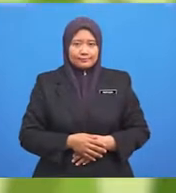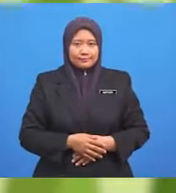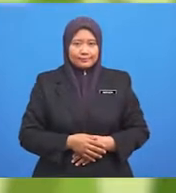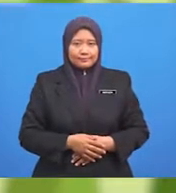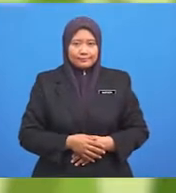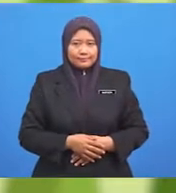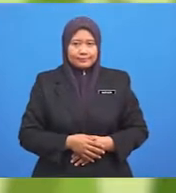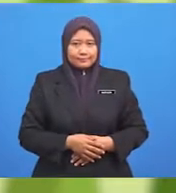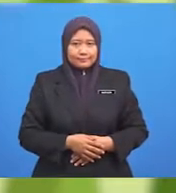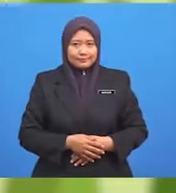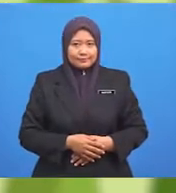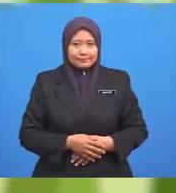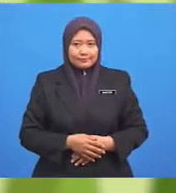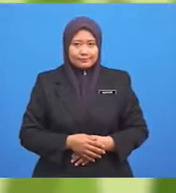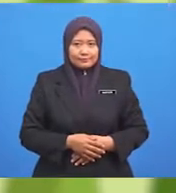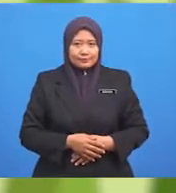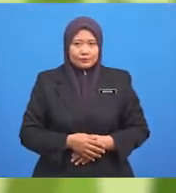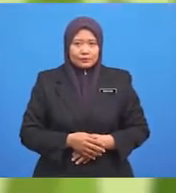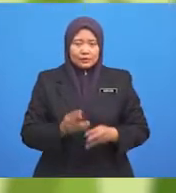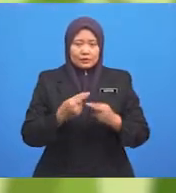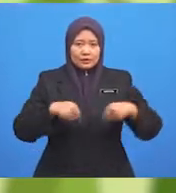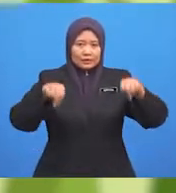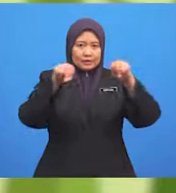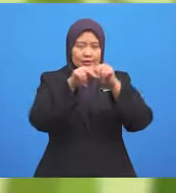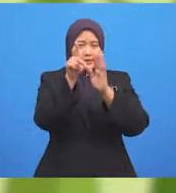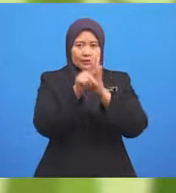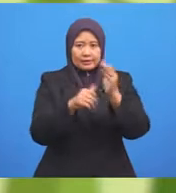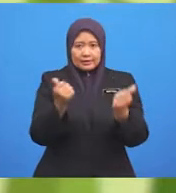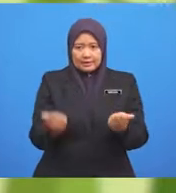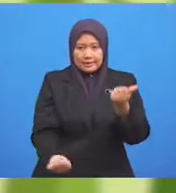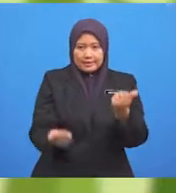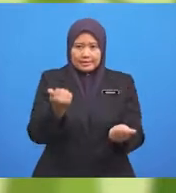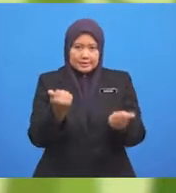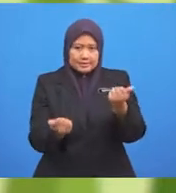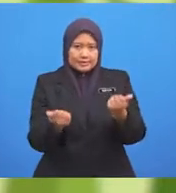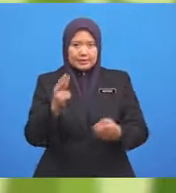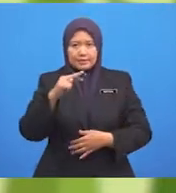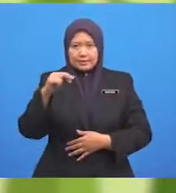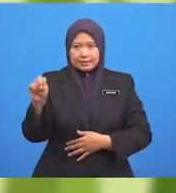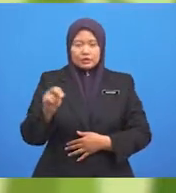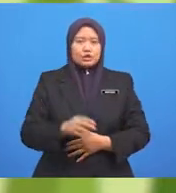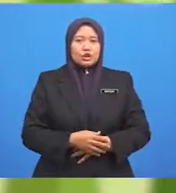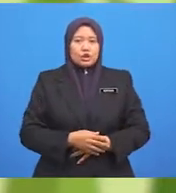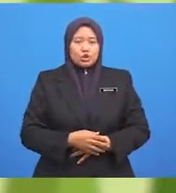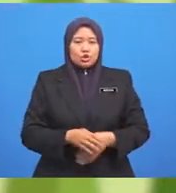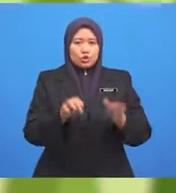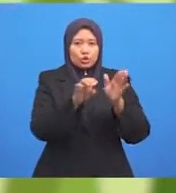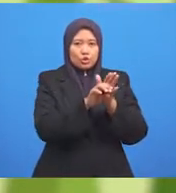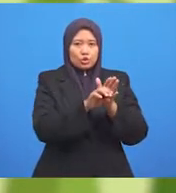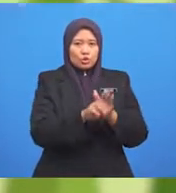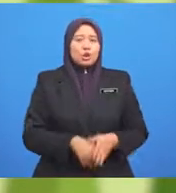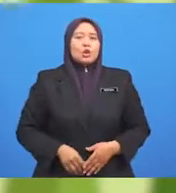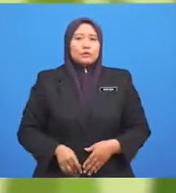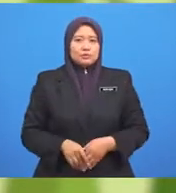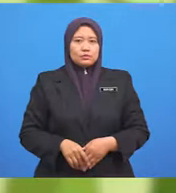syair pohon buluh adalah nilai keadilan. Contohnya, pihak berwajib bersikap